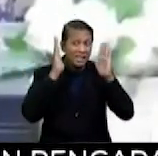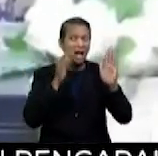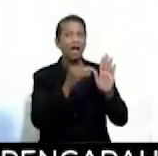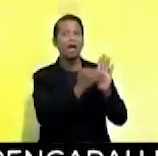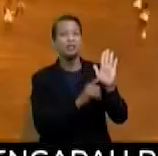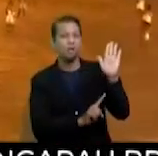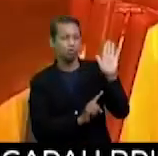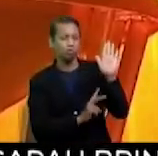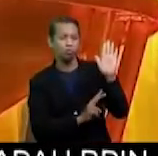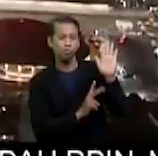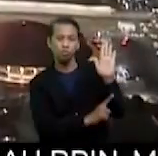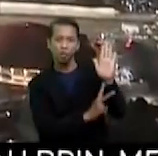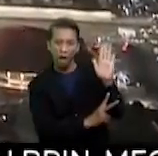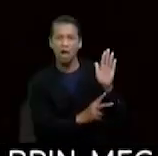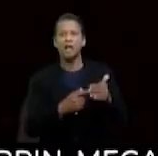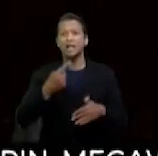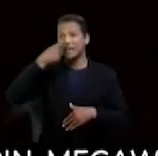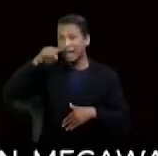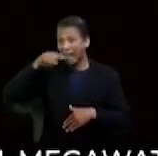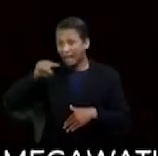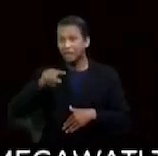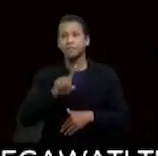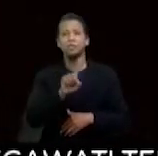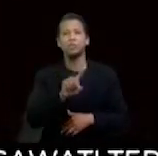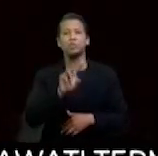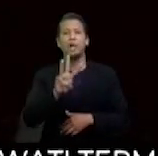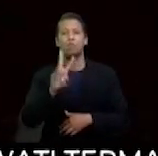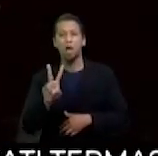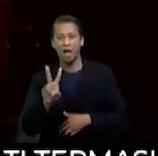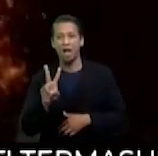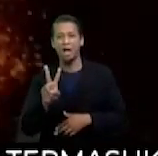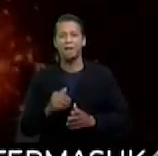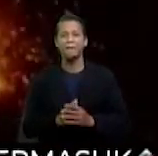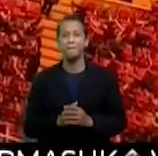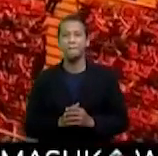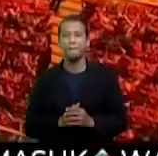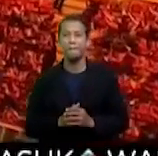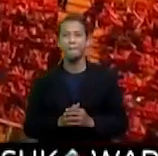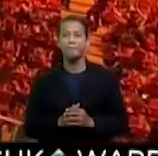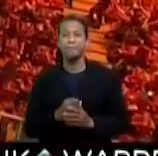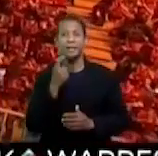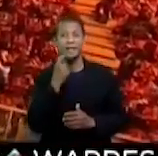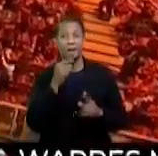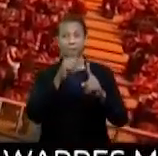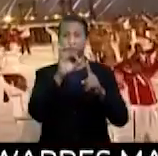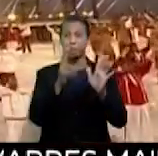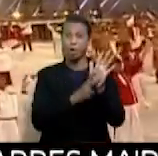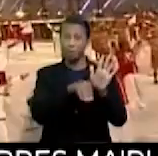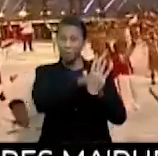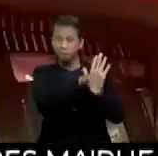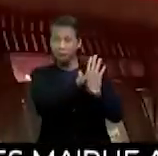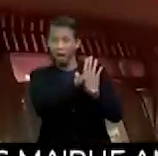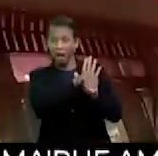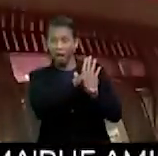109. Sementara itu, untuk mencegah terjadinya klaster PON20 Papua, pemerintah juga akan mengatur pelaksanaan protokol